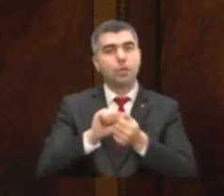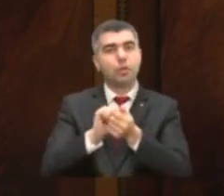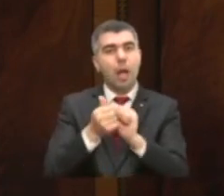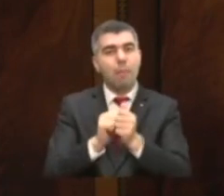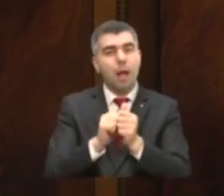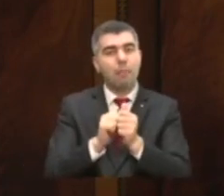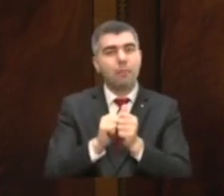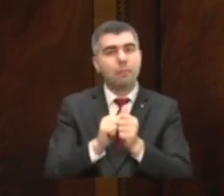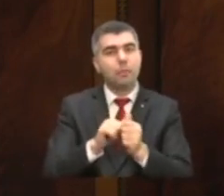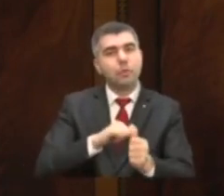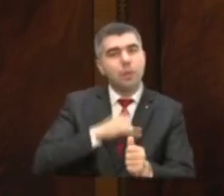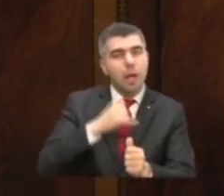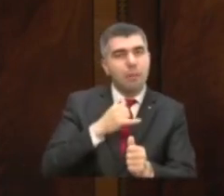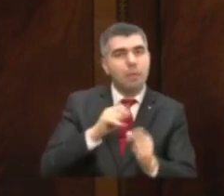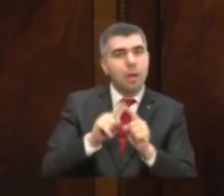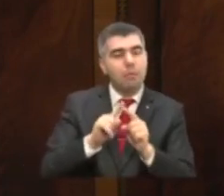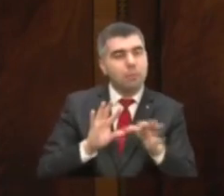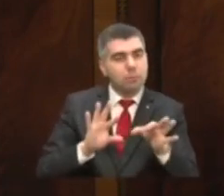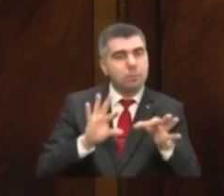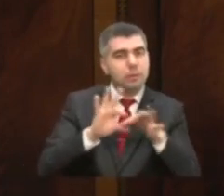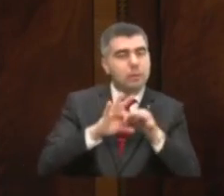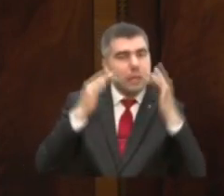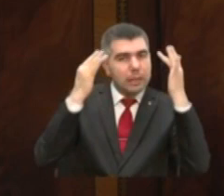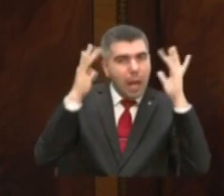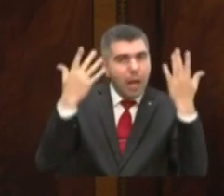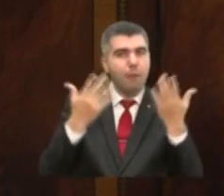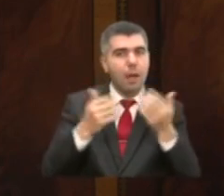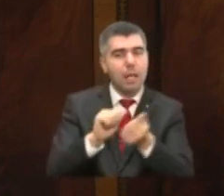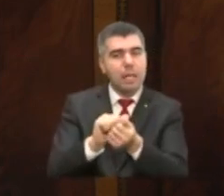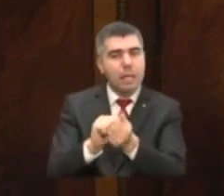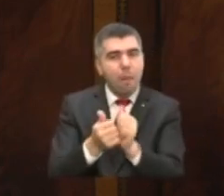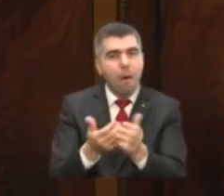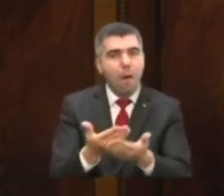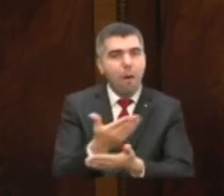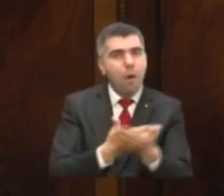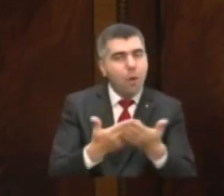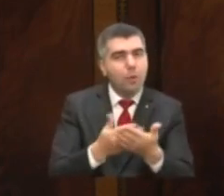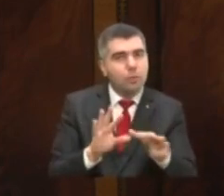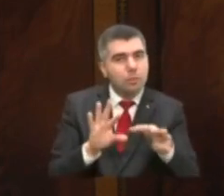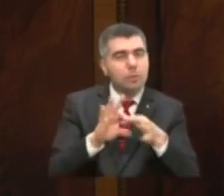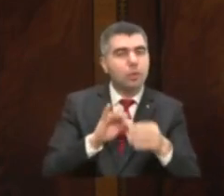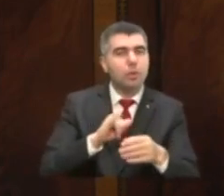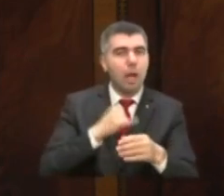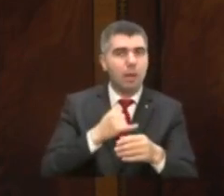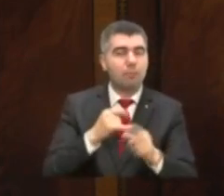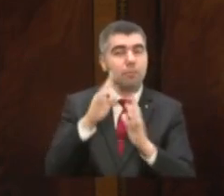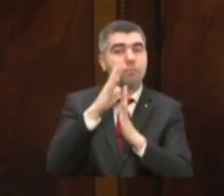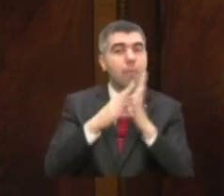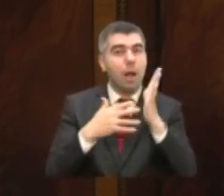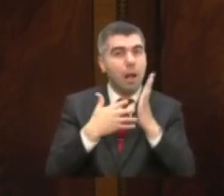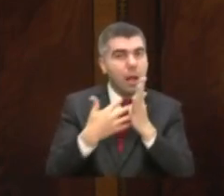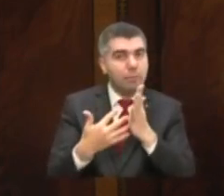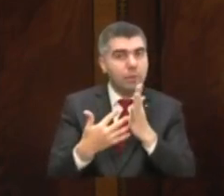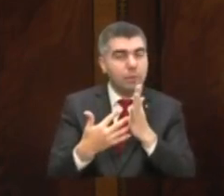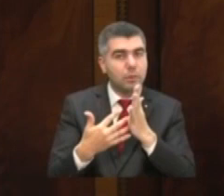الإدماج الاجتماعي والإدماج الثقافي والإدماج الرياضي للشباب، وهو اللي درت فيه أيضا برامج خاصة داخل